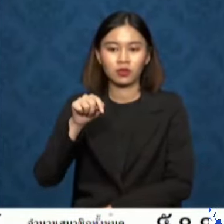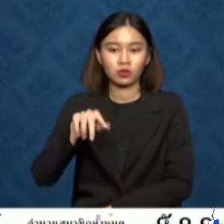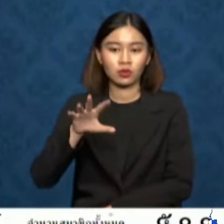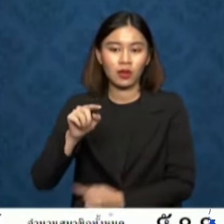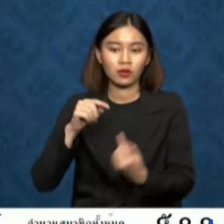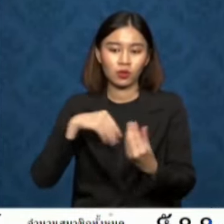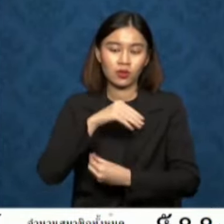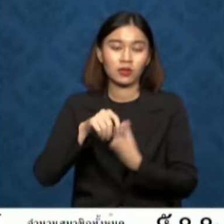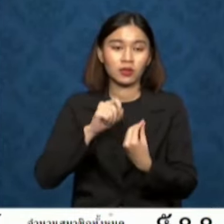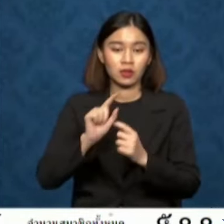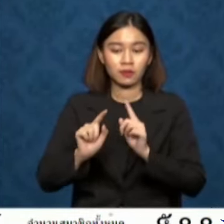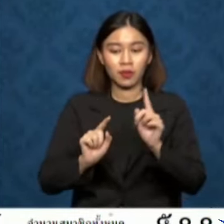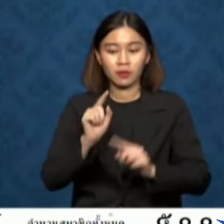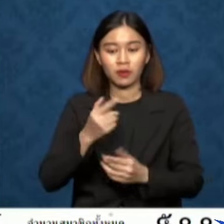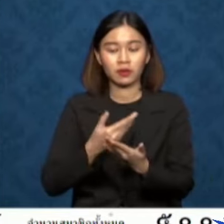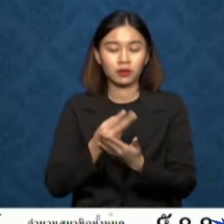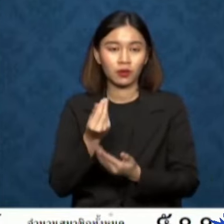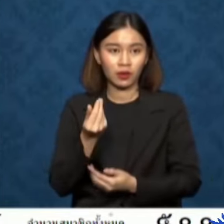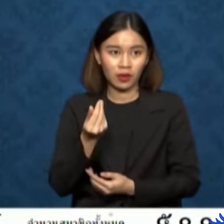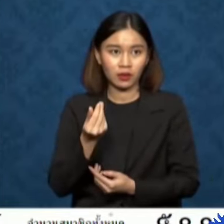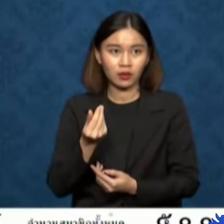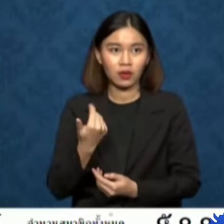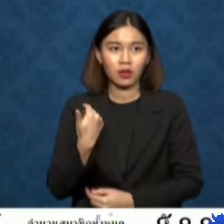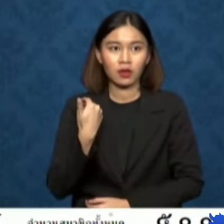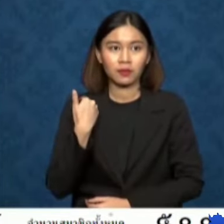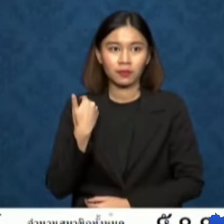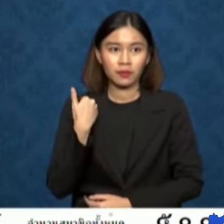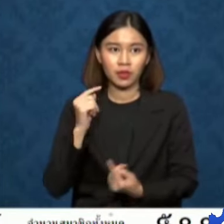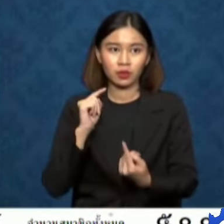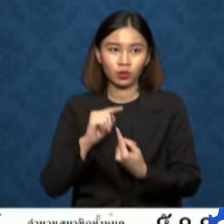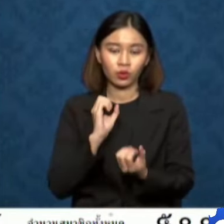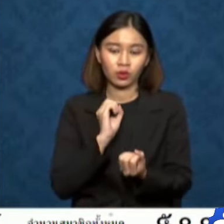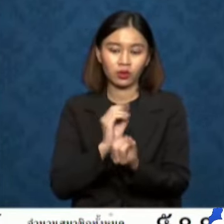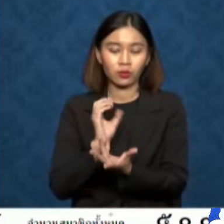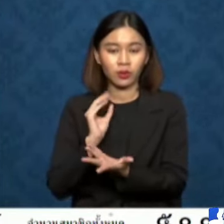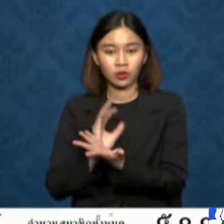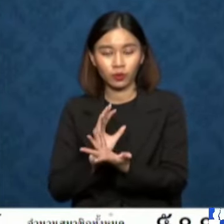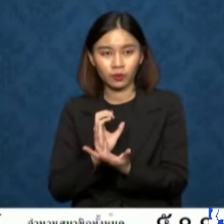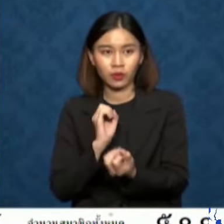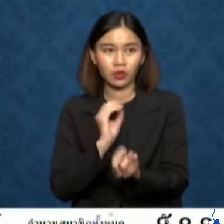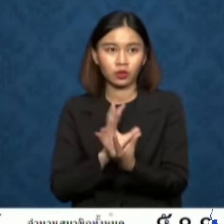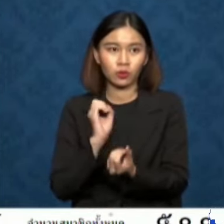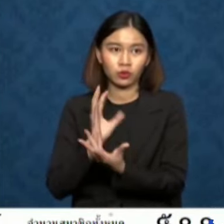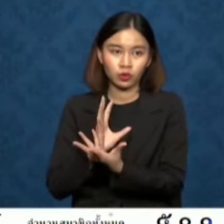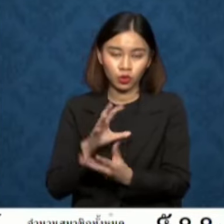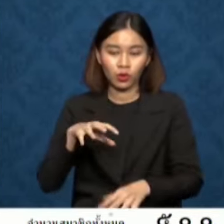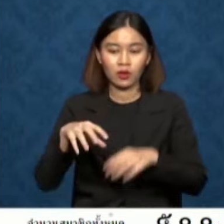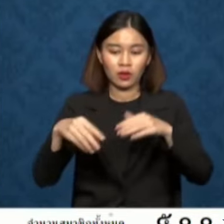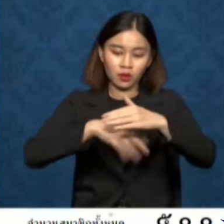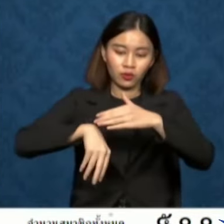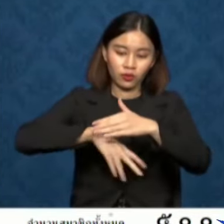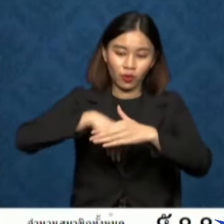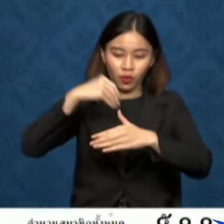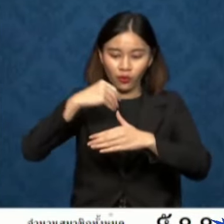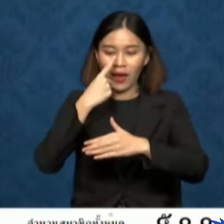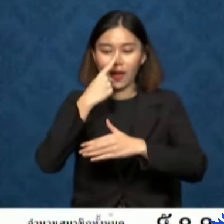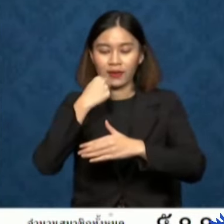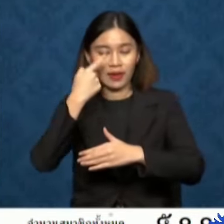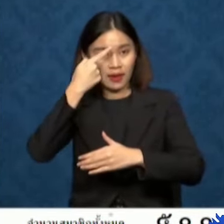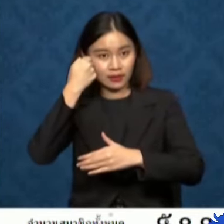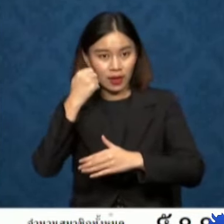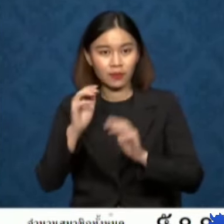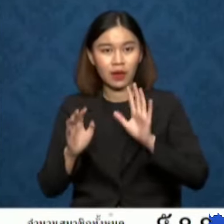เศรษฐกิจประเมินได้เลยครับว่าเรามีมูลค่าการเสียหายความเสียหายจากการจับใบดำใบแดงเปีนึงเนี่ย